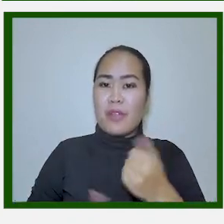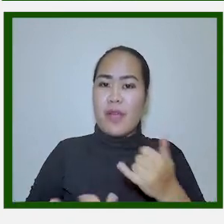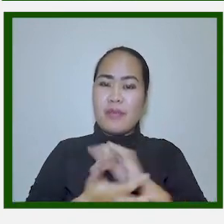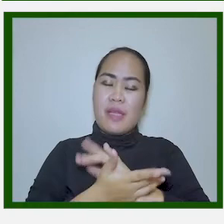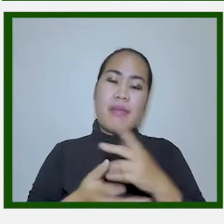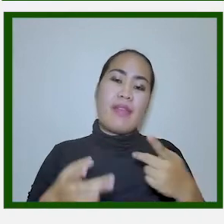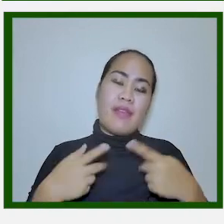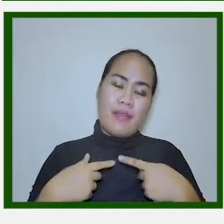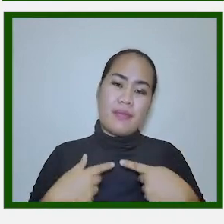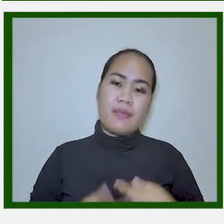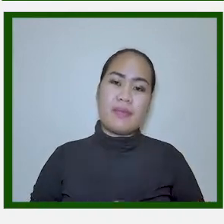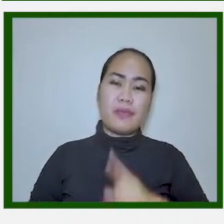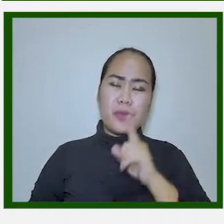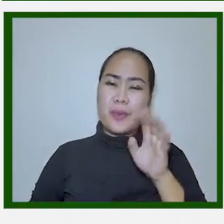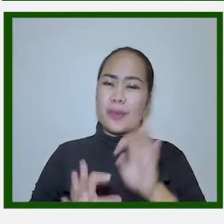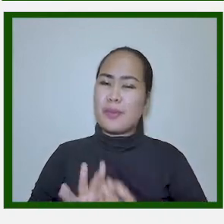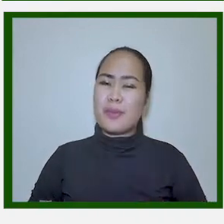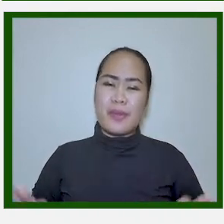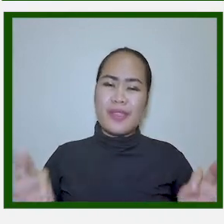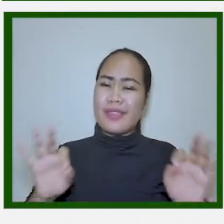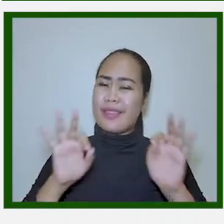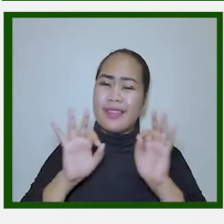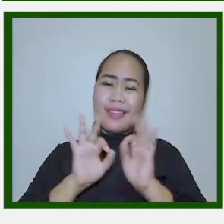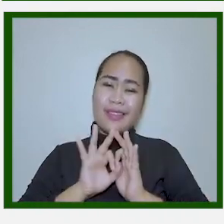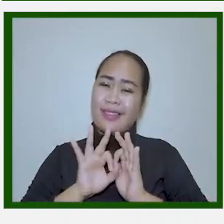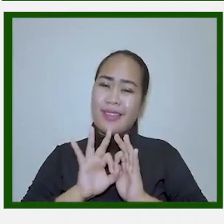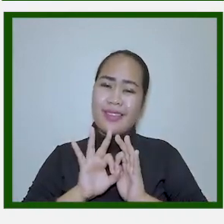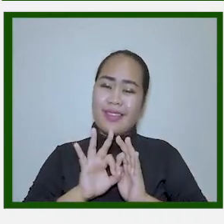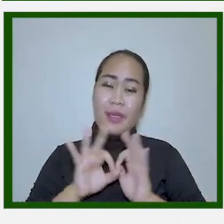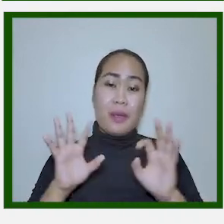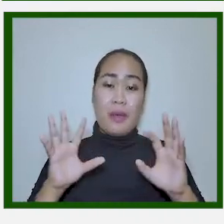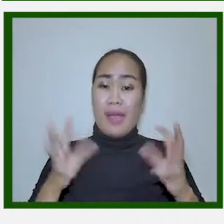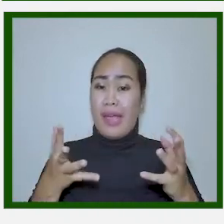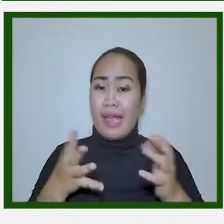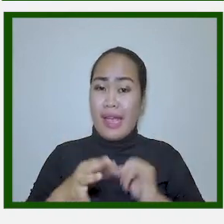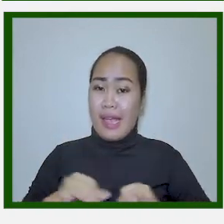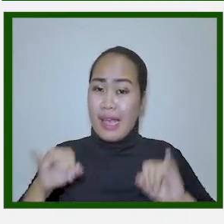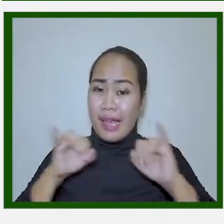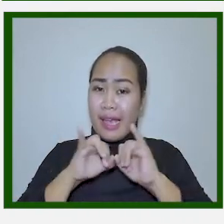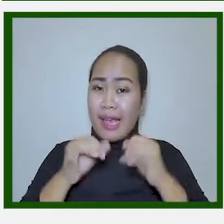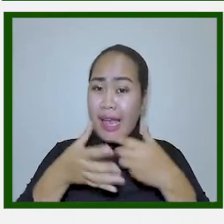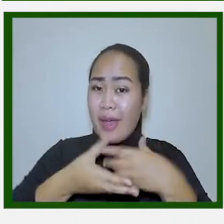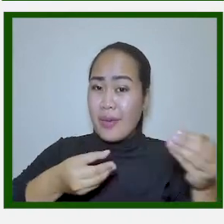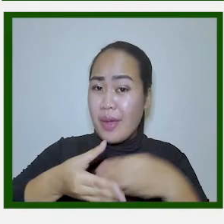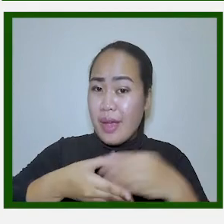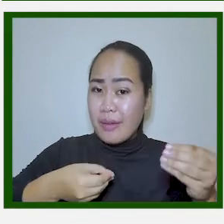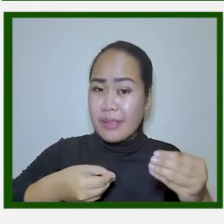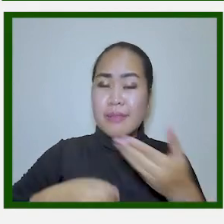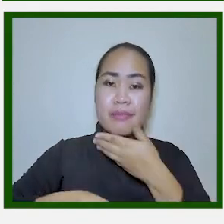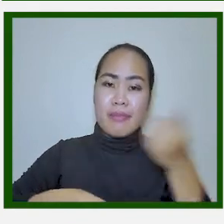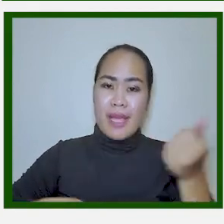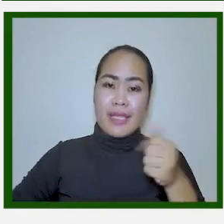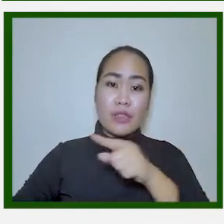kailangan lakarin sa labas, no, just stay home. Ano, the lesser footsteps, ika nga,